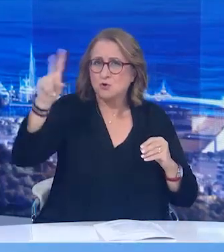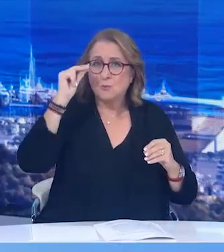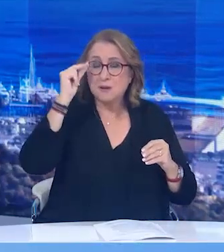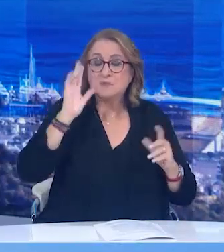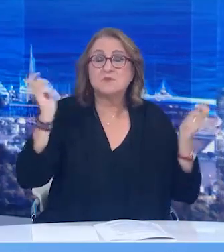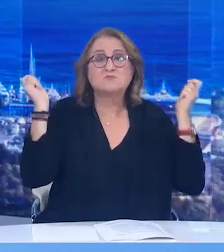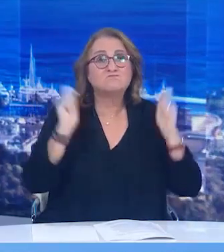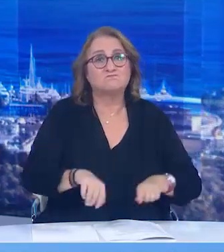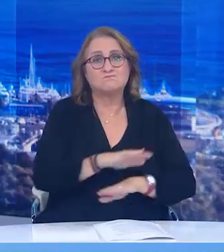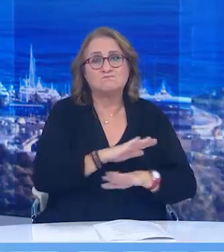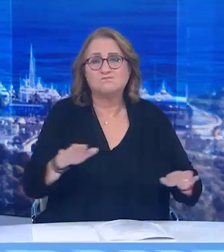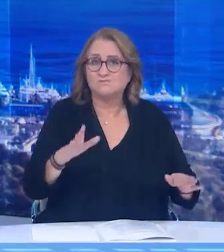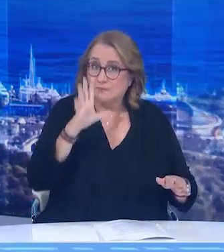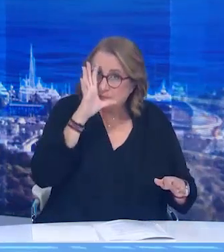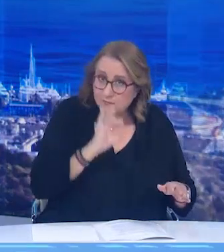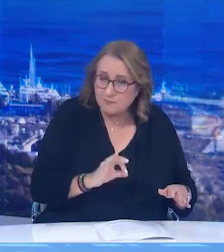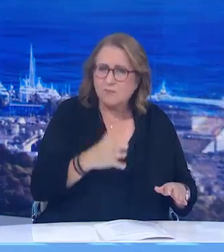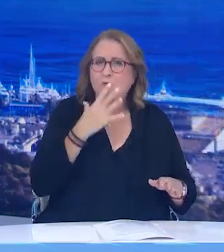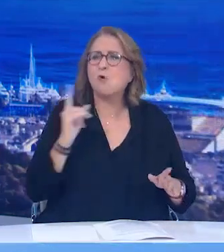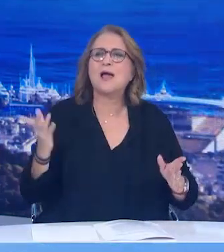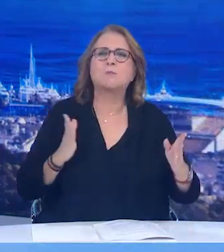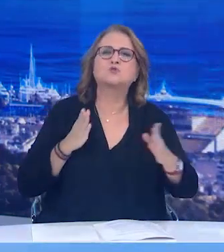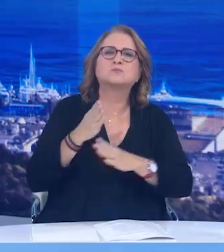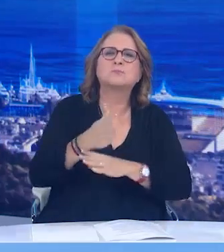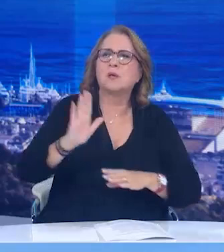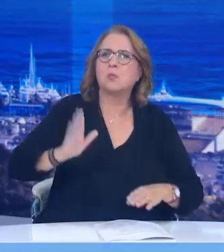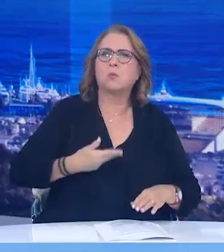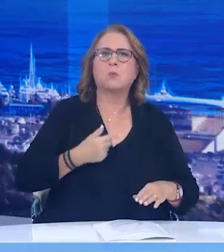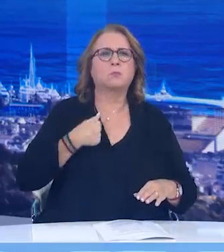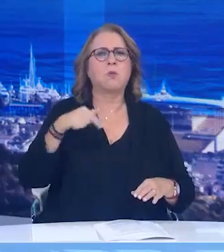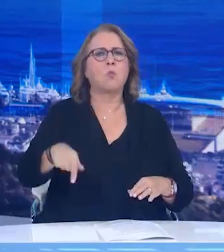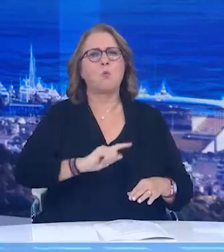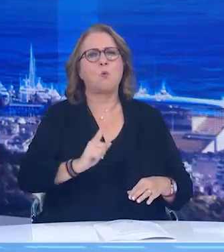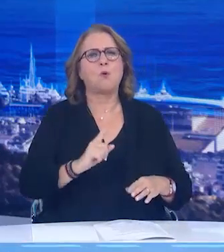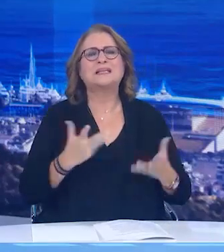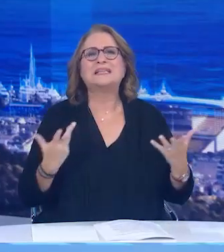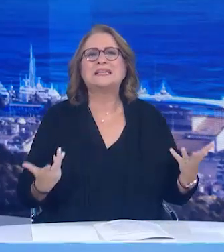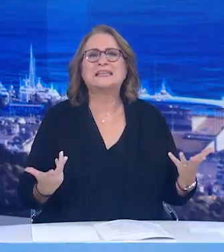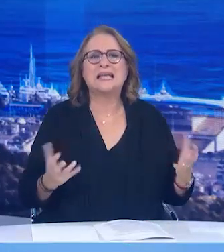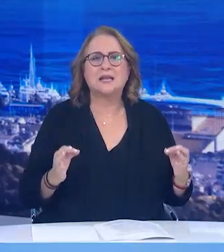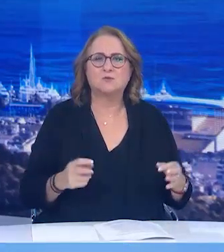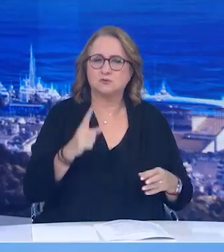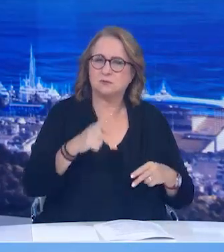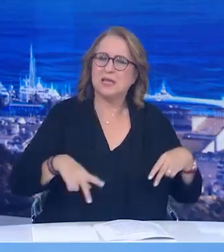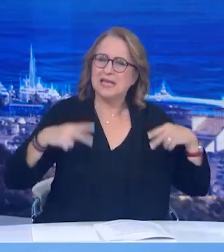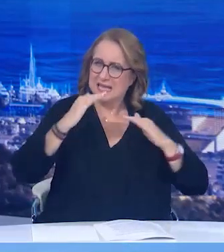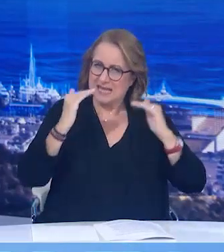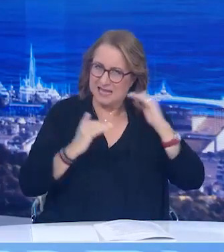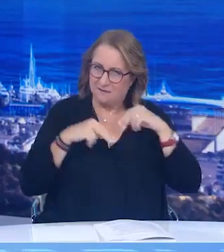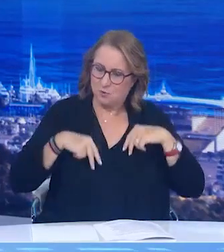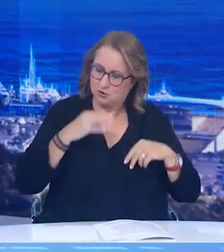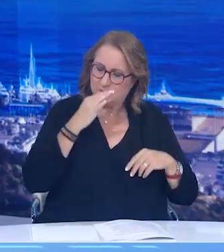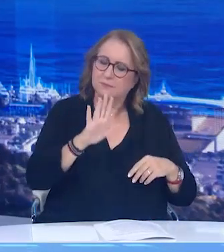ισχύει, υπάρχει μια τέτοια απόφαση, τι συμβαίνει. Κύριε Αγκουρίδη, χαίρομαι που μου κάνετε την ερώτηση. Η αλήθεια είναι ότι